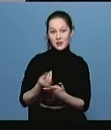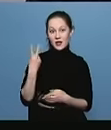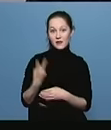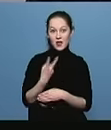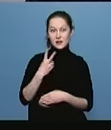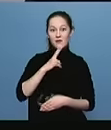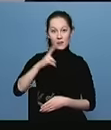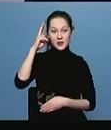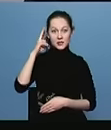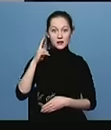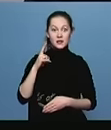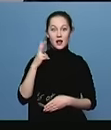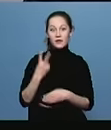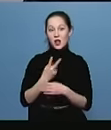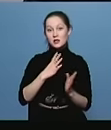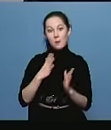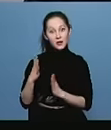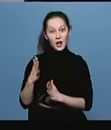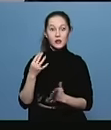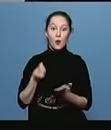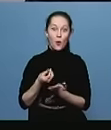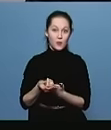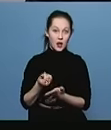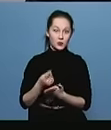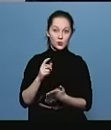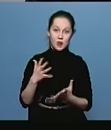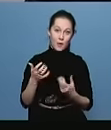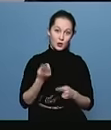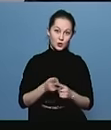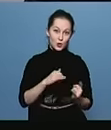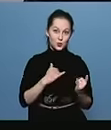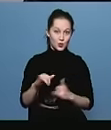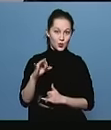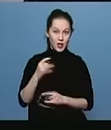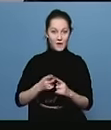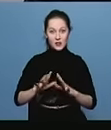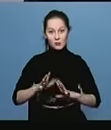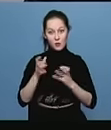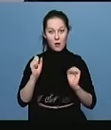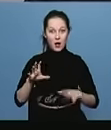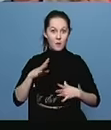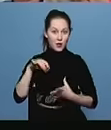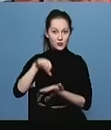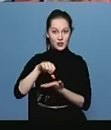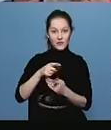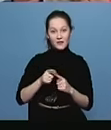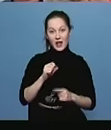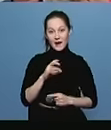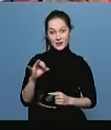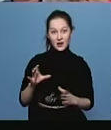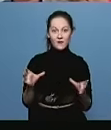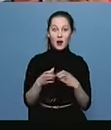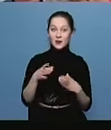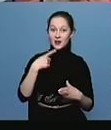два месяца, неважно подряд или нет, оплату за полученные услуги. В этом случае они становились участниками акции. В компании